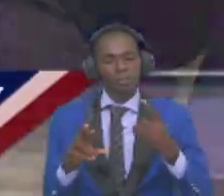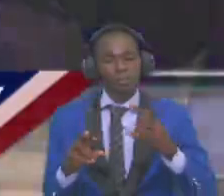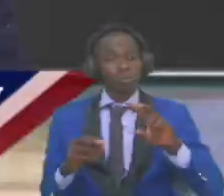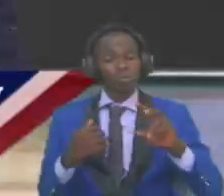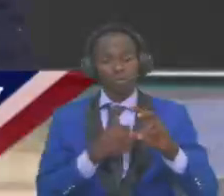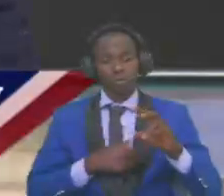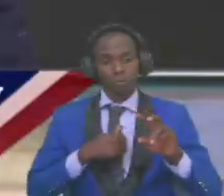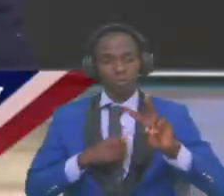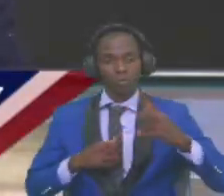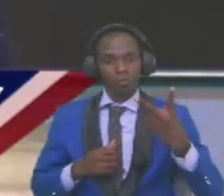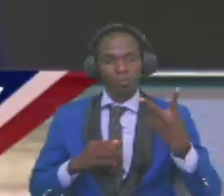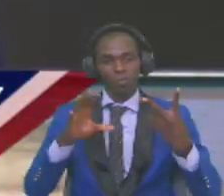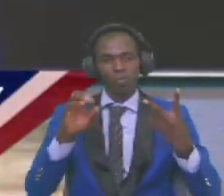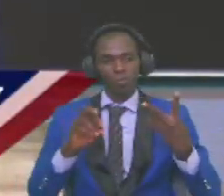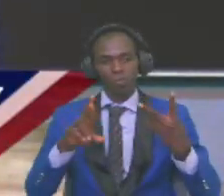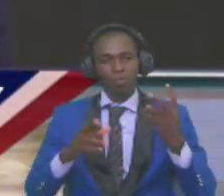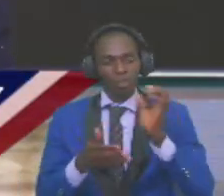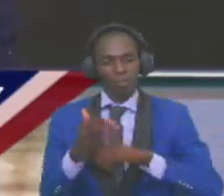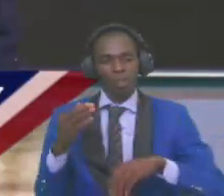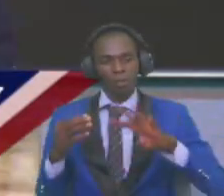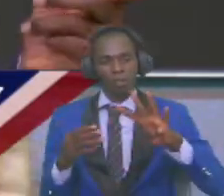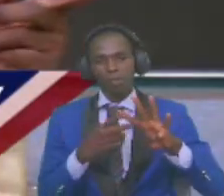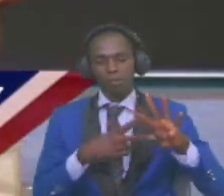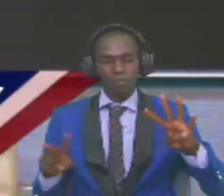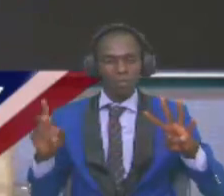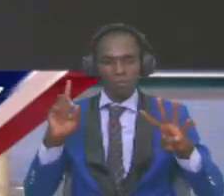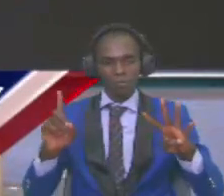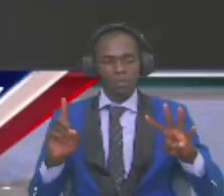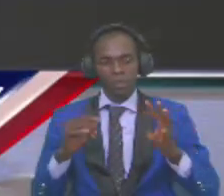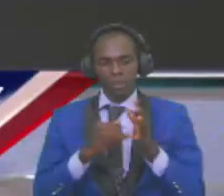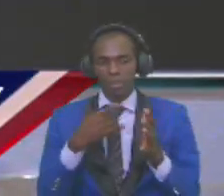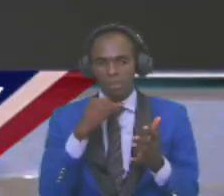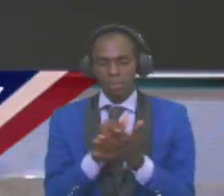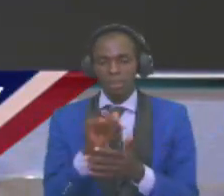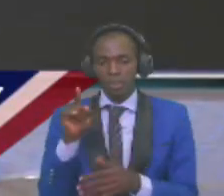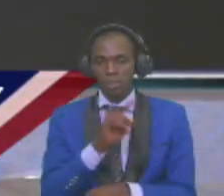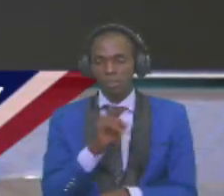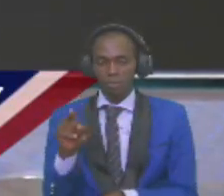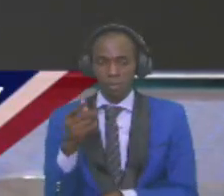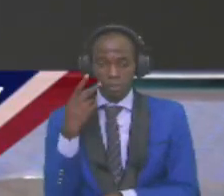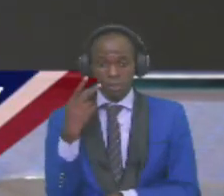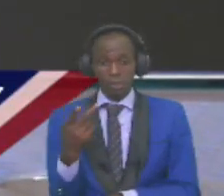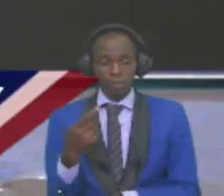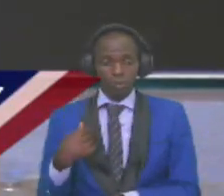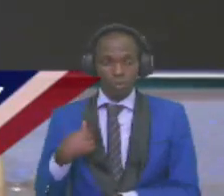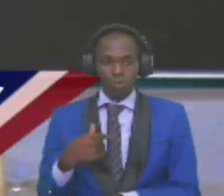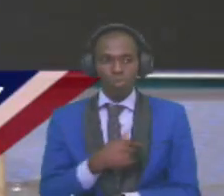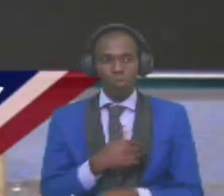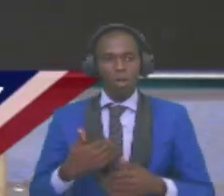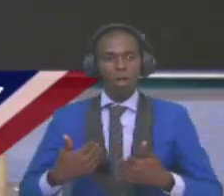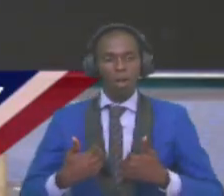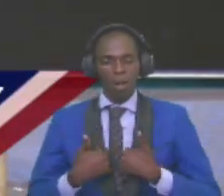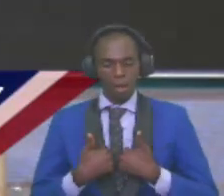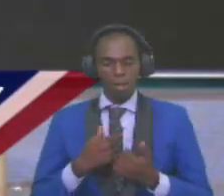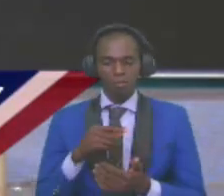verset 1 21.4 verser un c'est pourquoi ayant ce